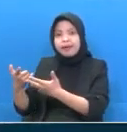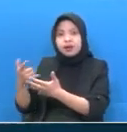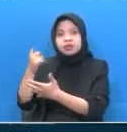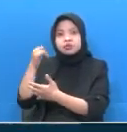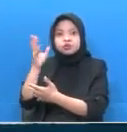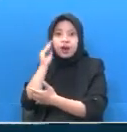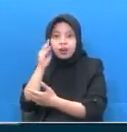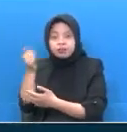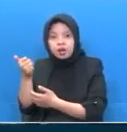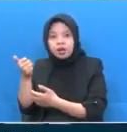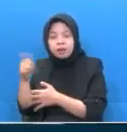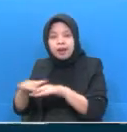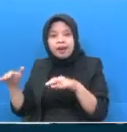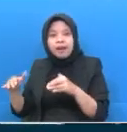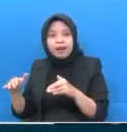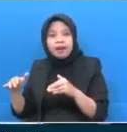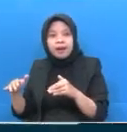ya?